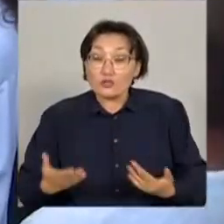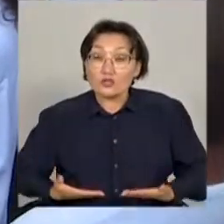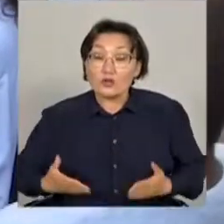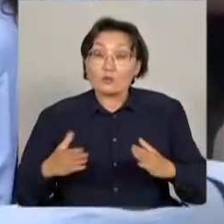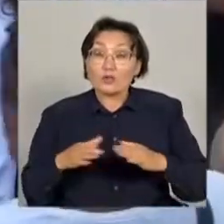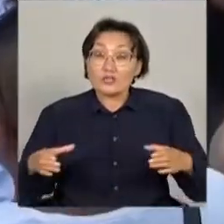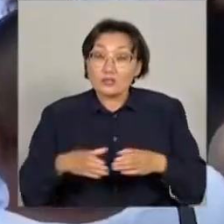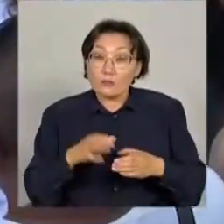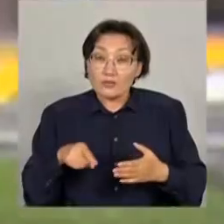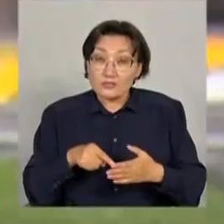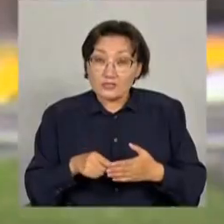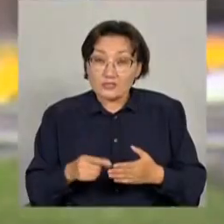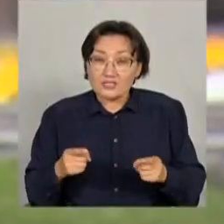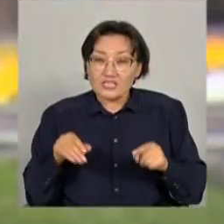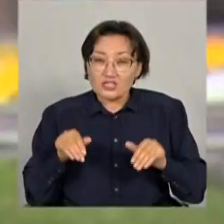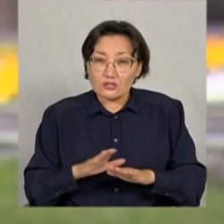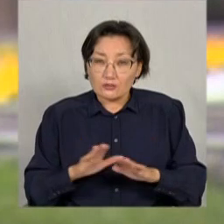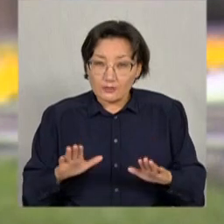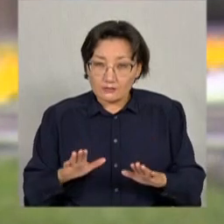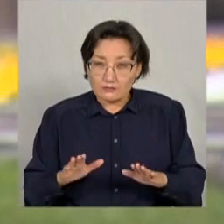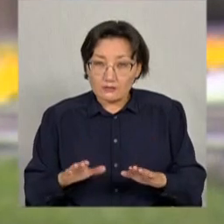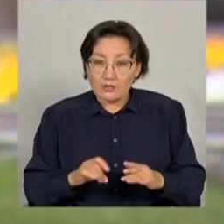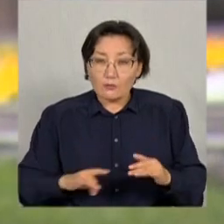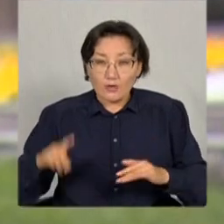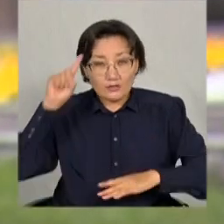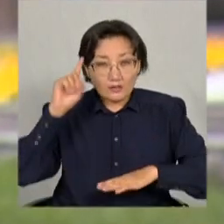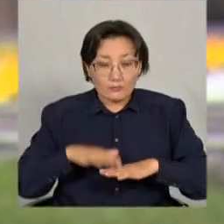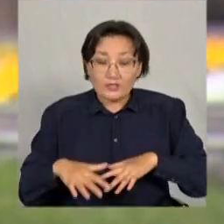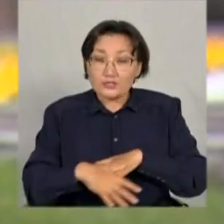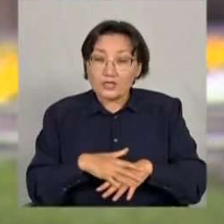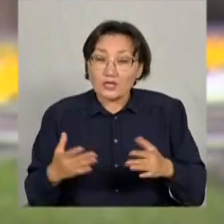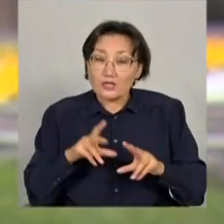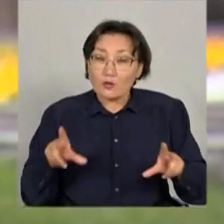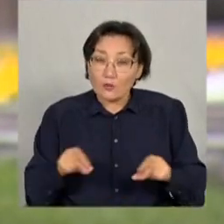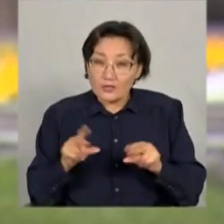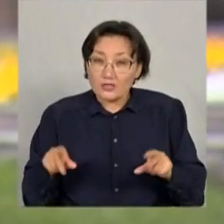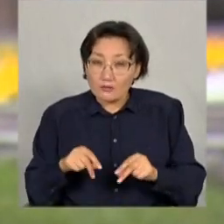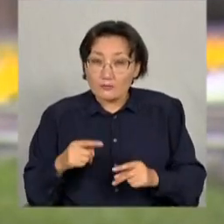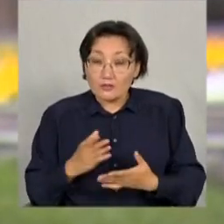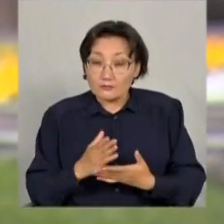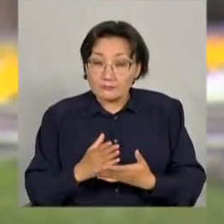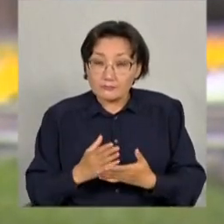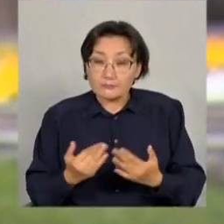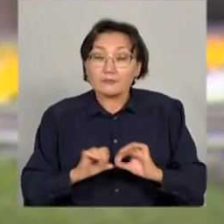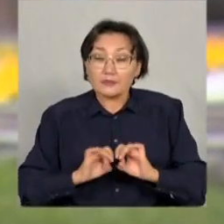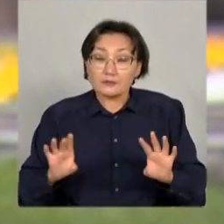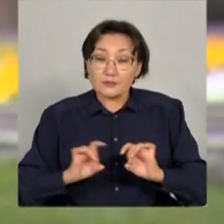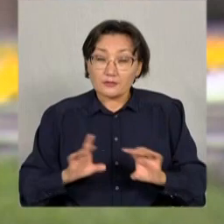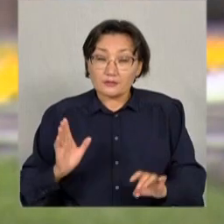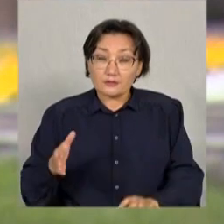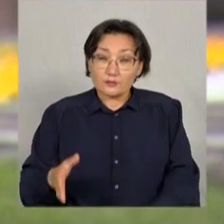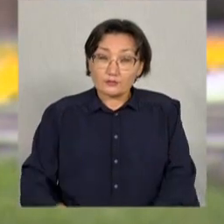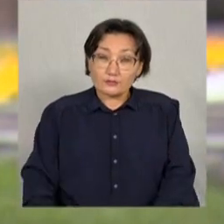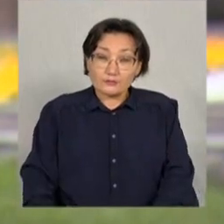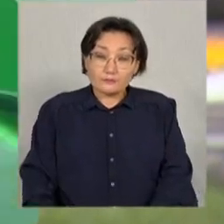үй кешенінің мәселесі неге шешілмей келеді? Аудан әкімі тұрғындарға қандай уәде берді? Өмір Серікбекұлының